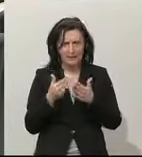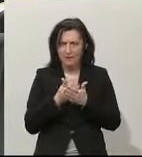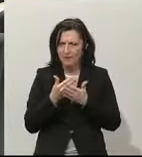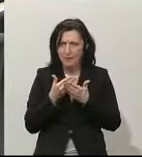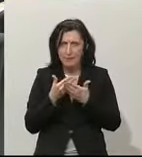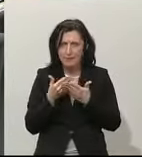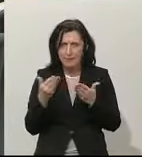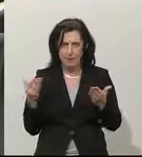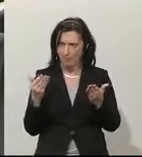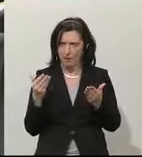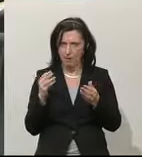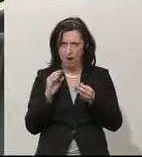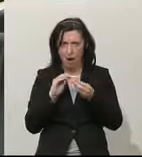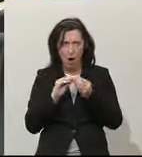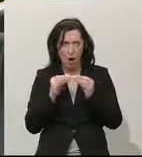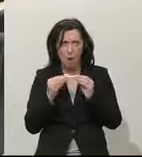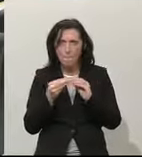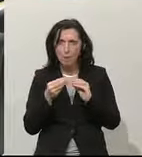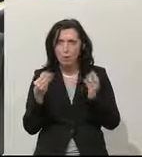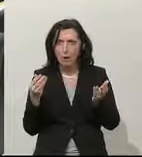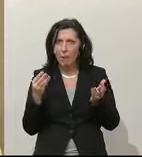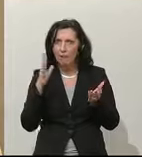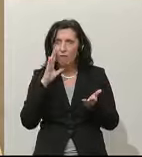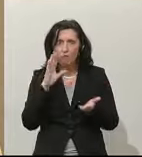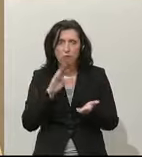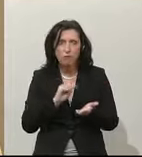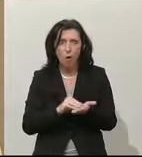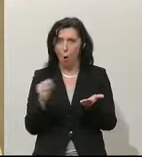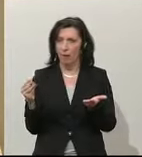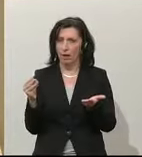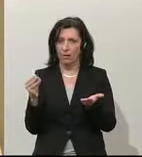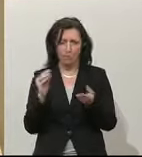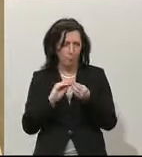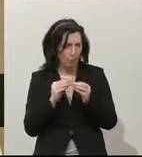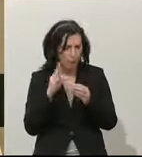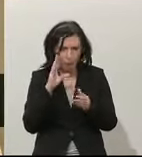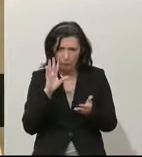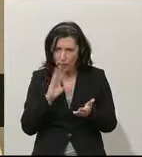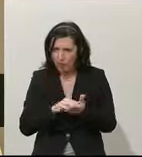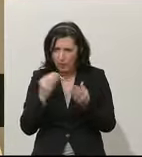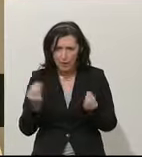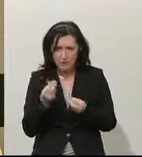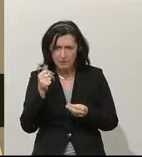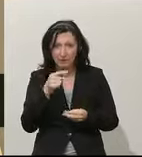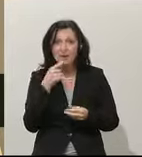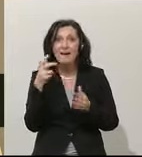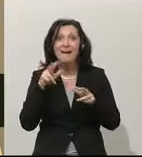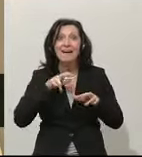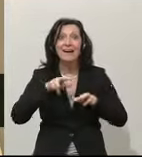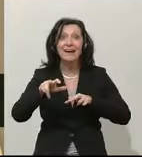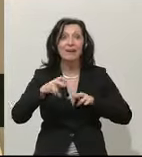hat heute zu dem großen Problem der Menschen zu wohnen Stellung genommen. Wo